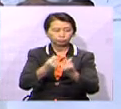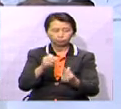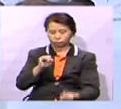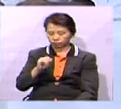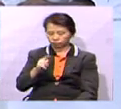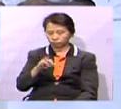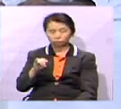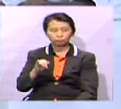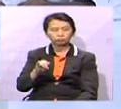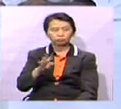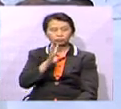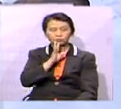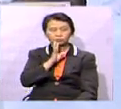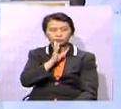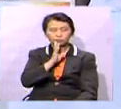Zubaidah,